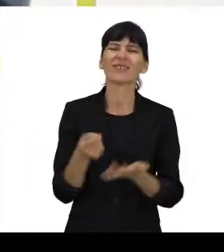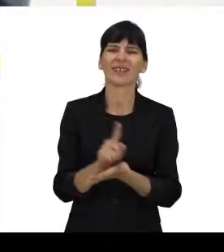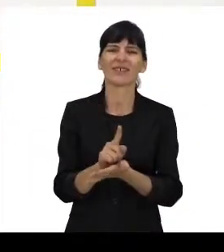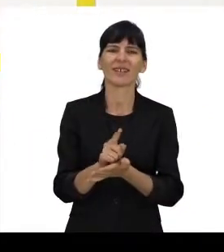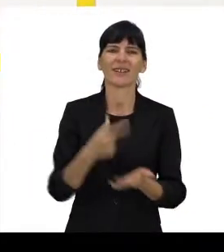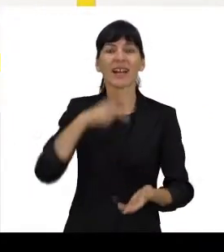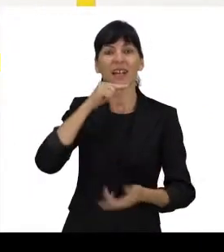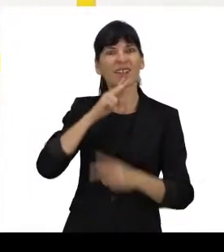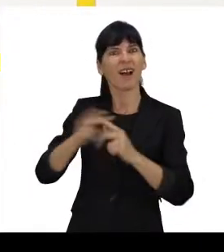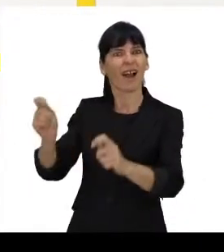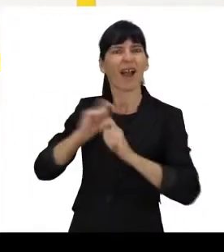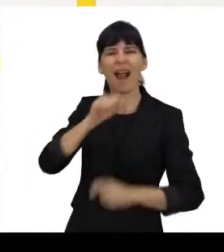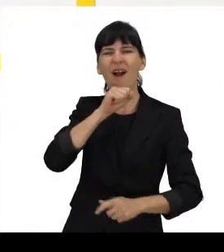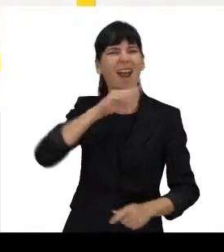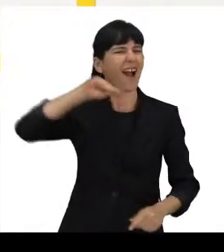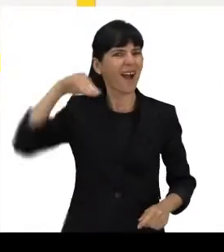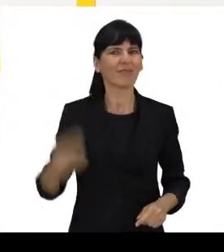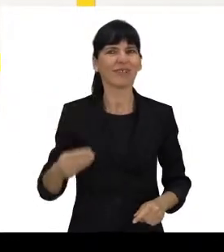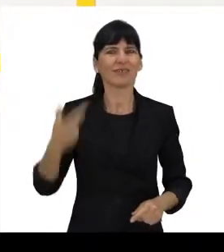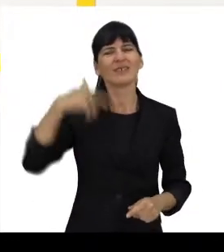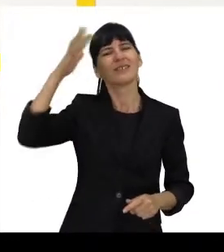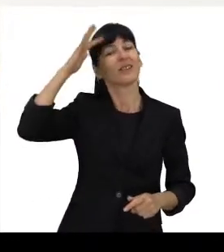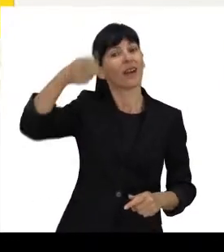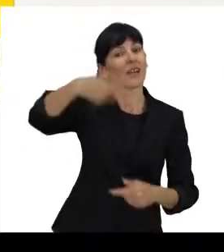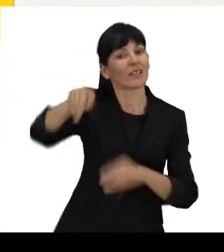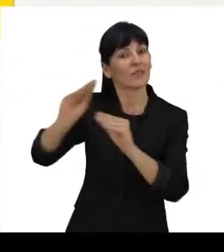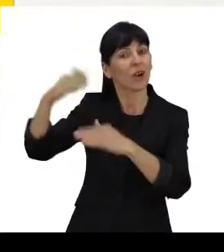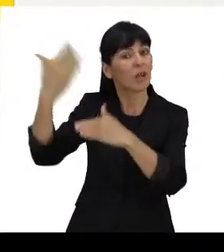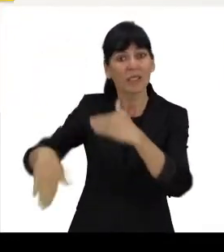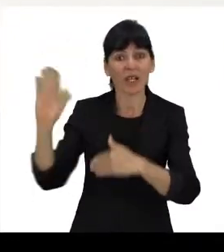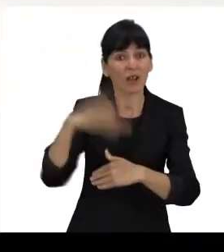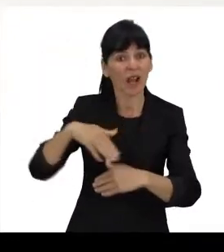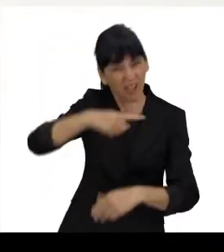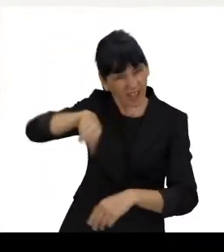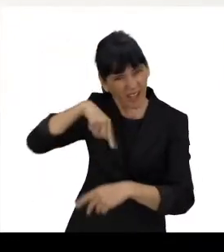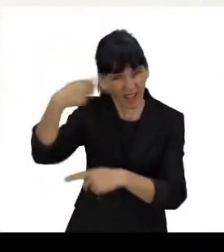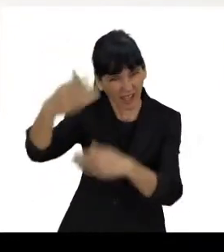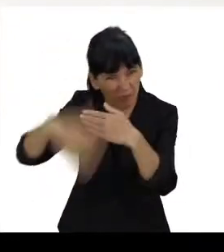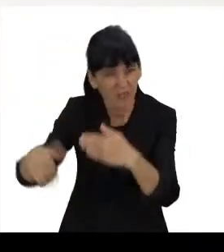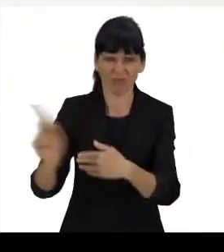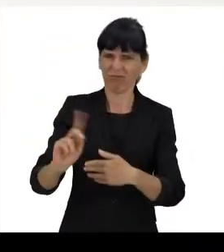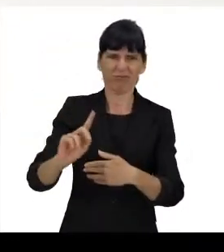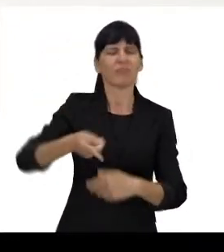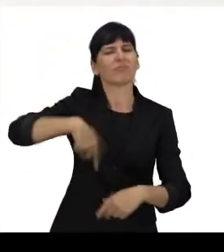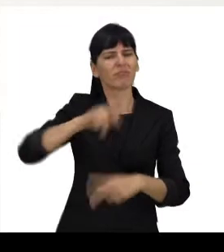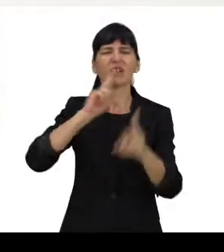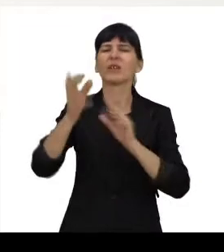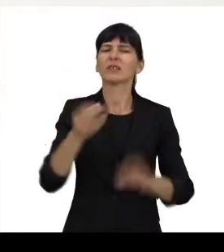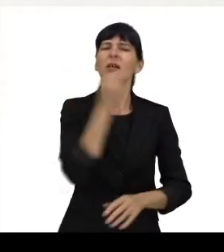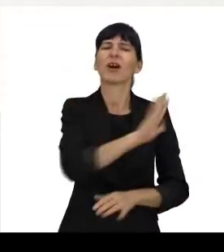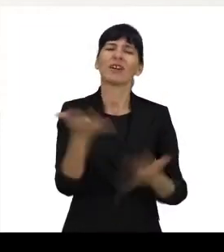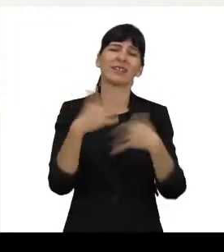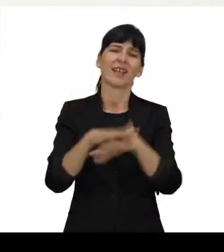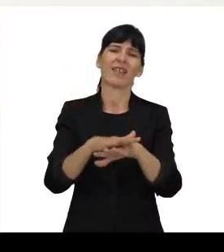cada día. Que mi nieto me nombre es Superabuela. Si sus sueños no tienen límites, no se los pongamos nosotros. La integración